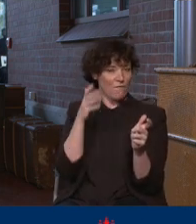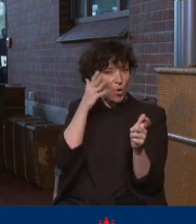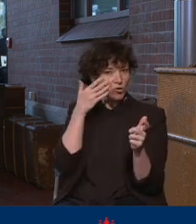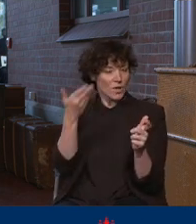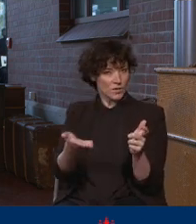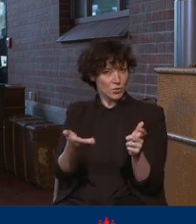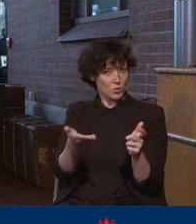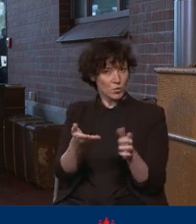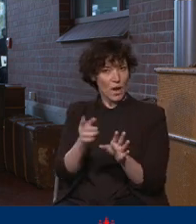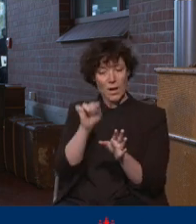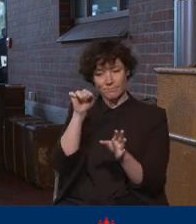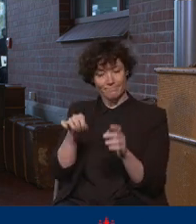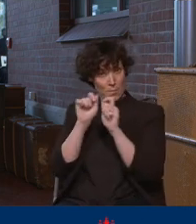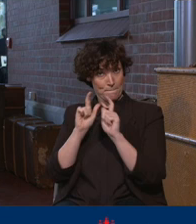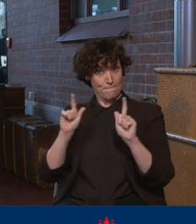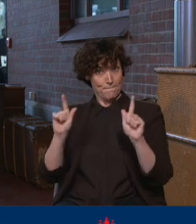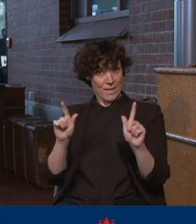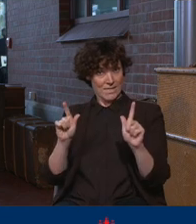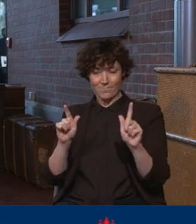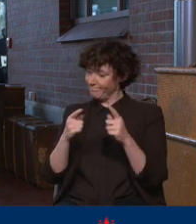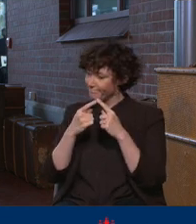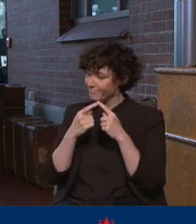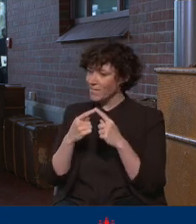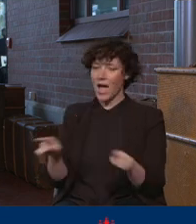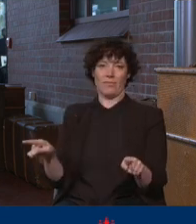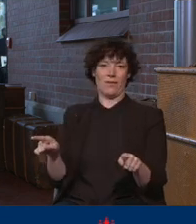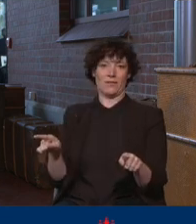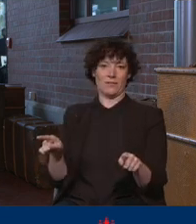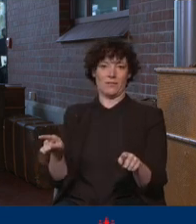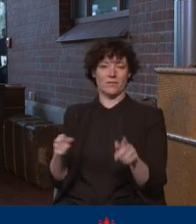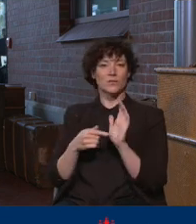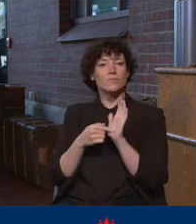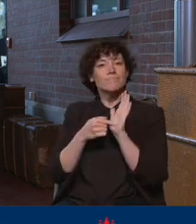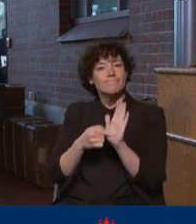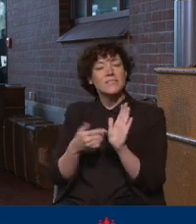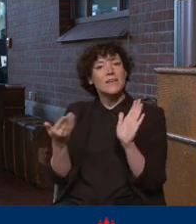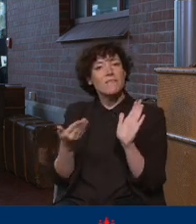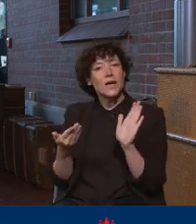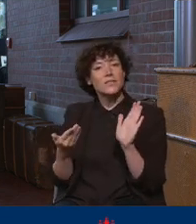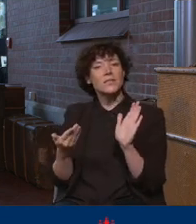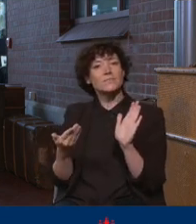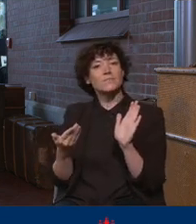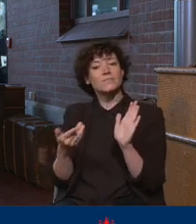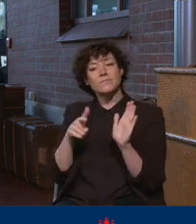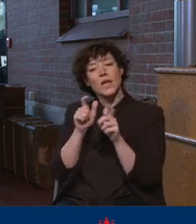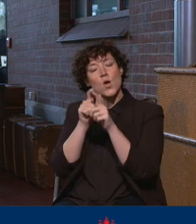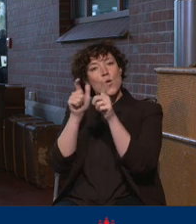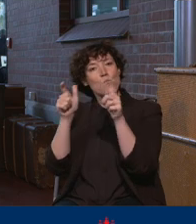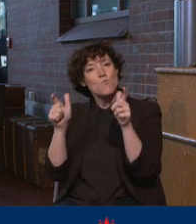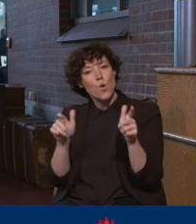in den bildern ganz eindeutig anders ist es der vor gehoben dass wenn auf dieser brücke